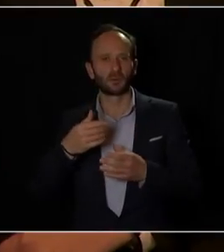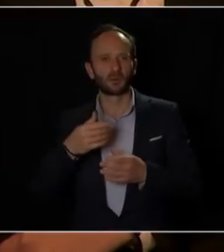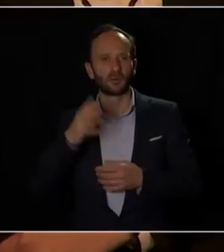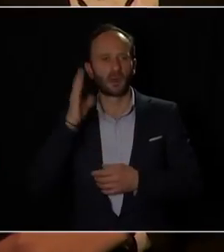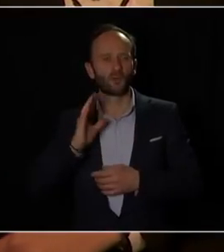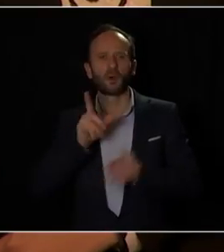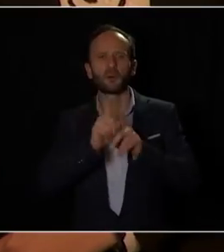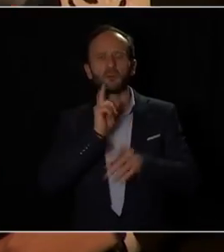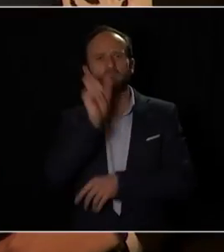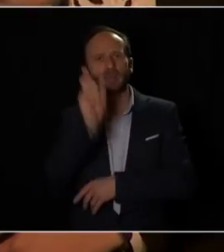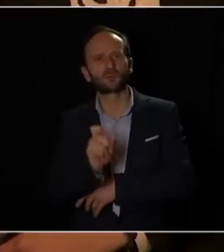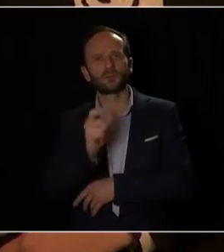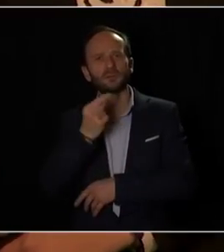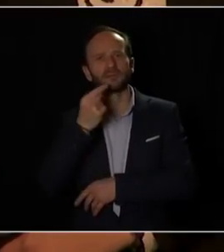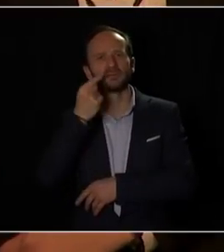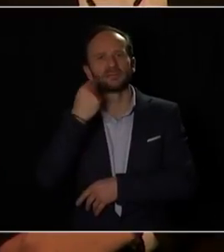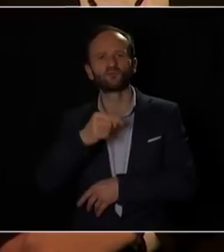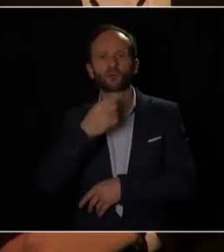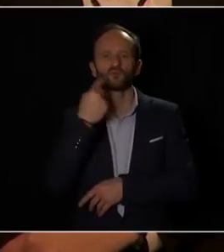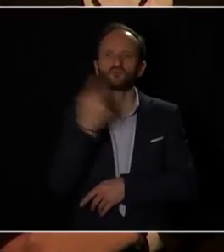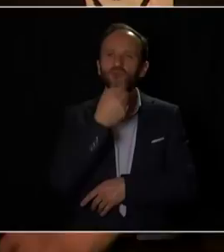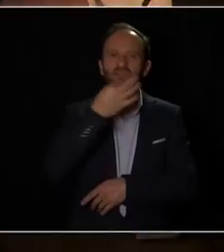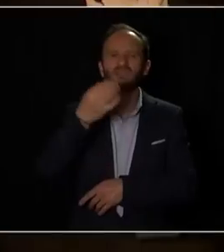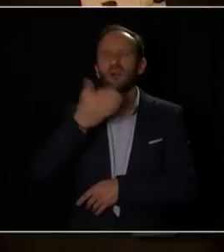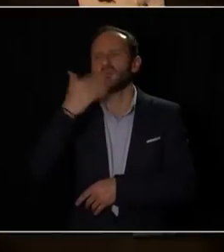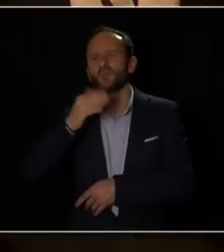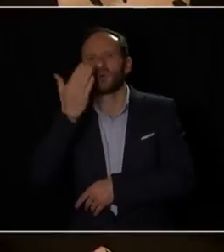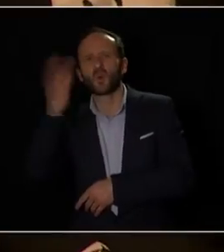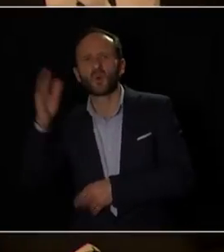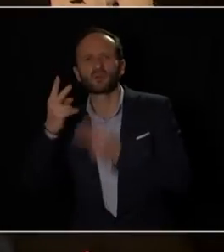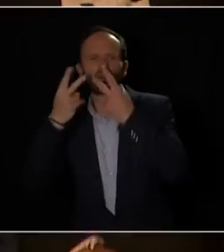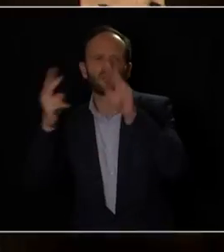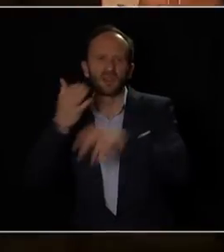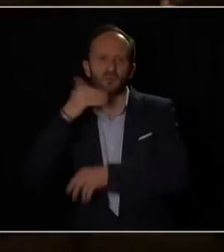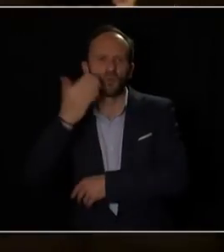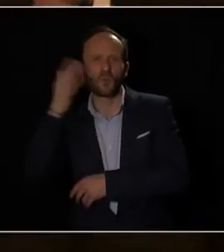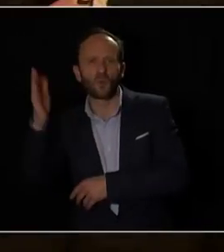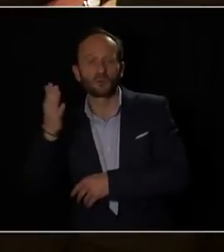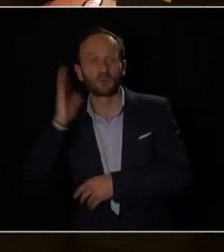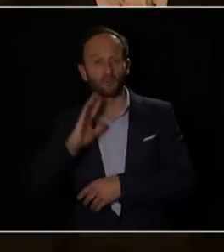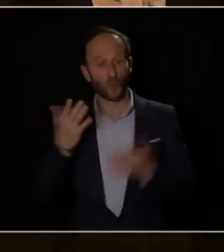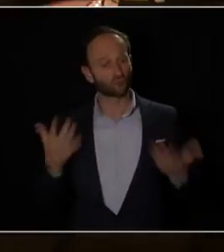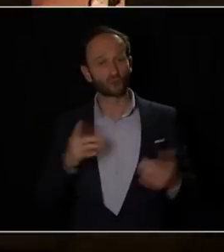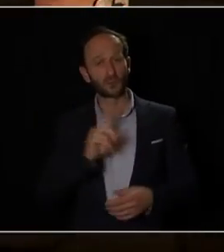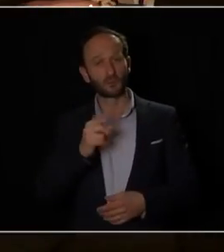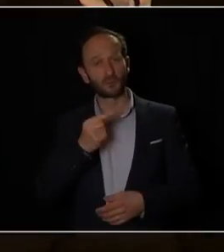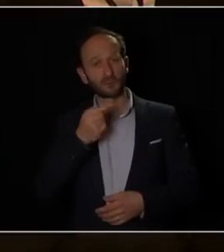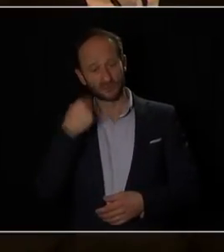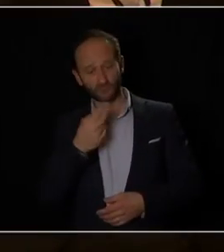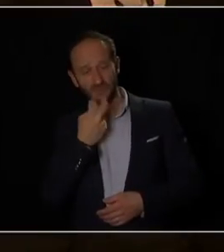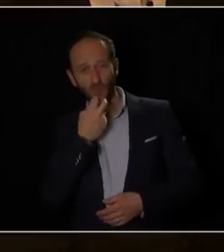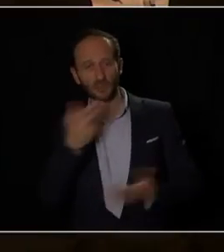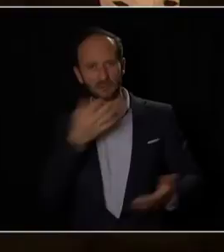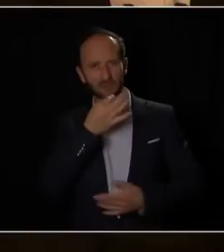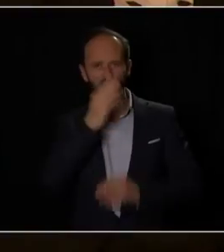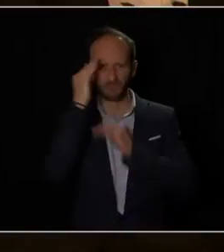faisaient référence à d'autres villes mythiques. C'était toujours mieux ailleurs à l'époque. Aujourd'hui, les Dijonnais, ils font confiance à leur ville.